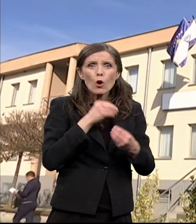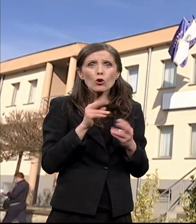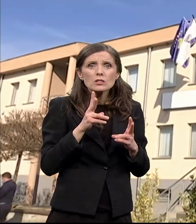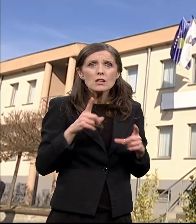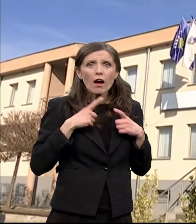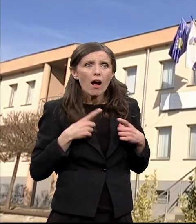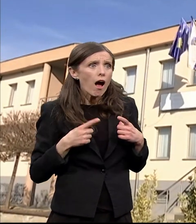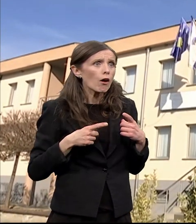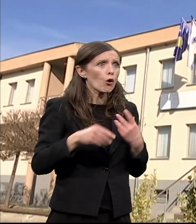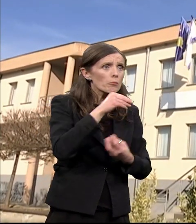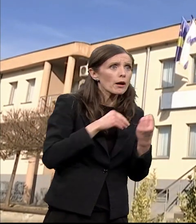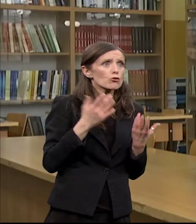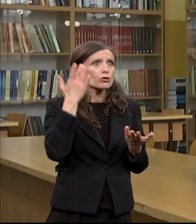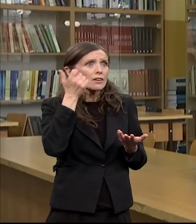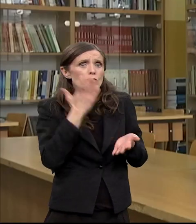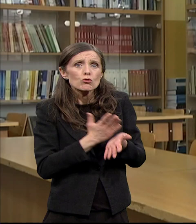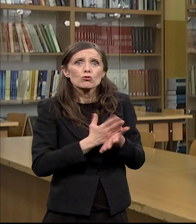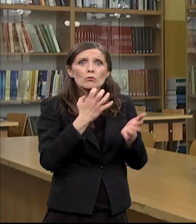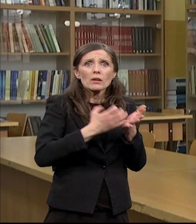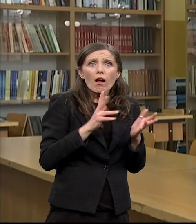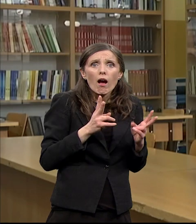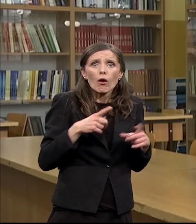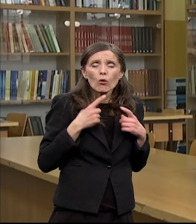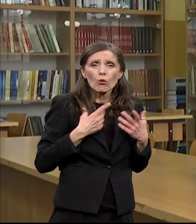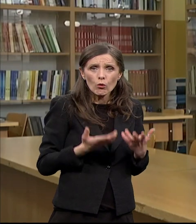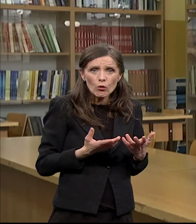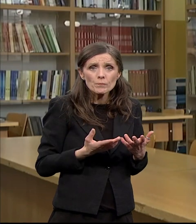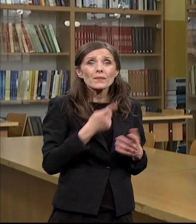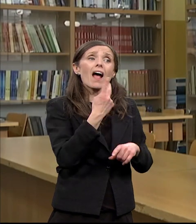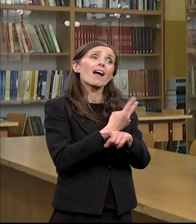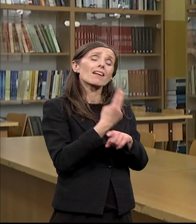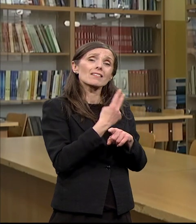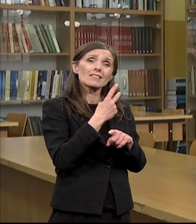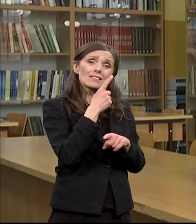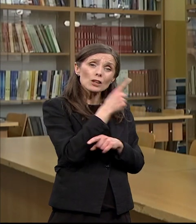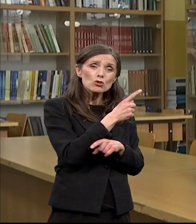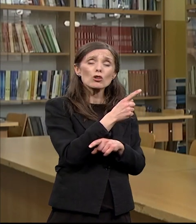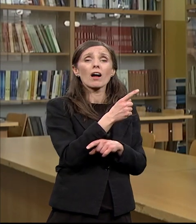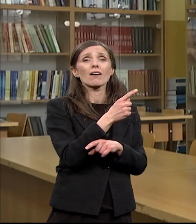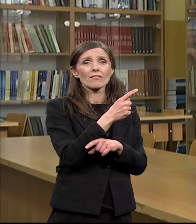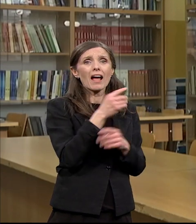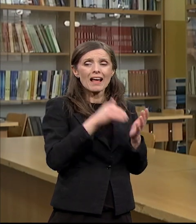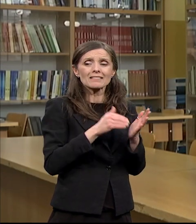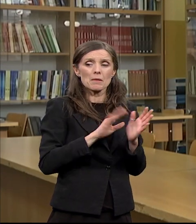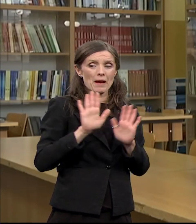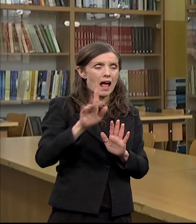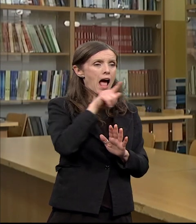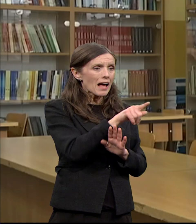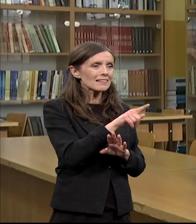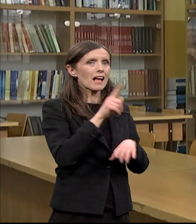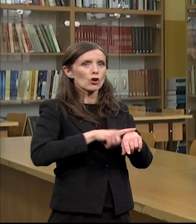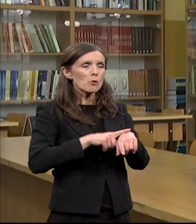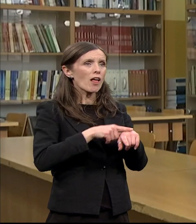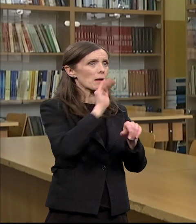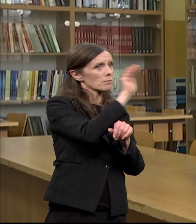preživi to vreme neizvesnosti. A za to vreme država treba dobije prosto na vremenu kako bi alarmirala međunarodnu